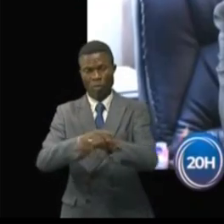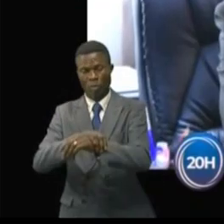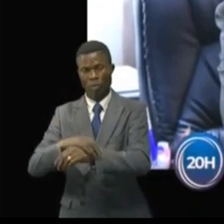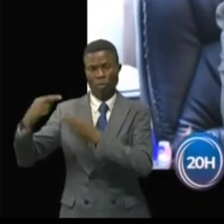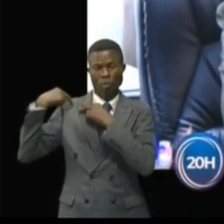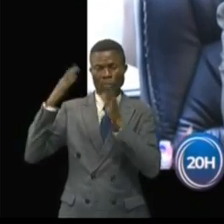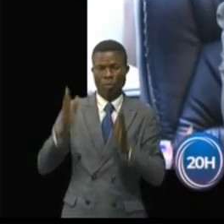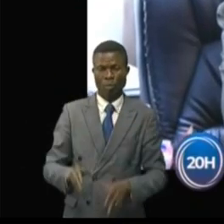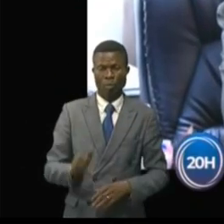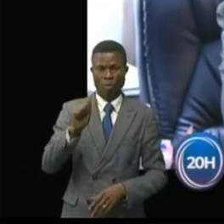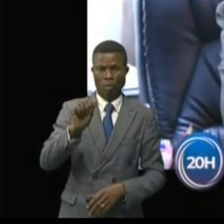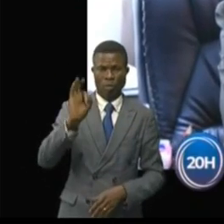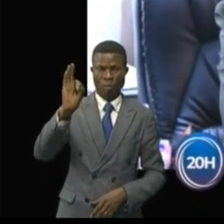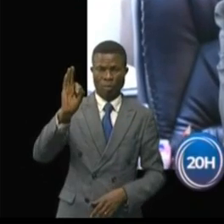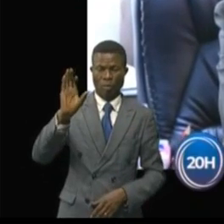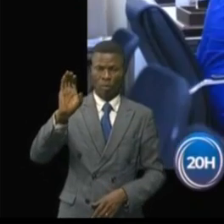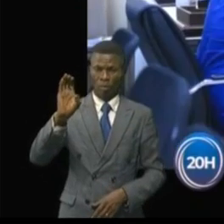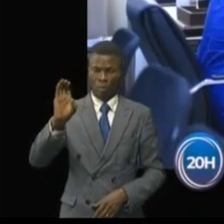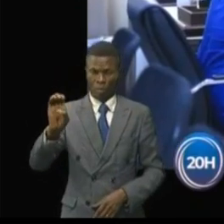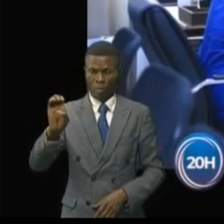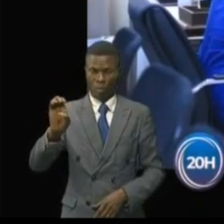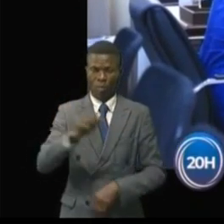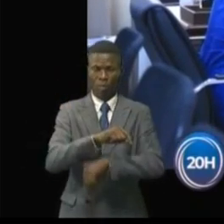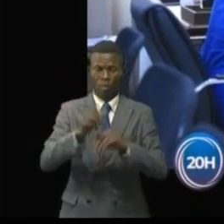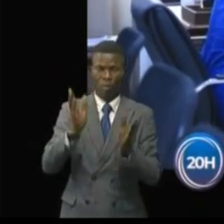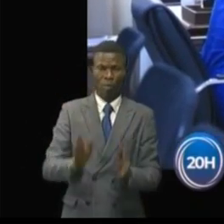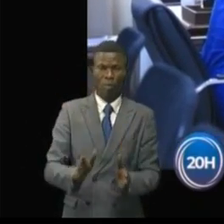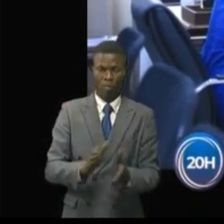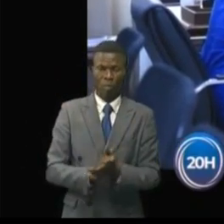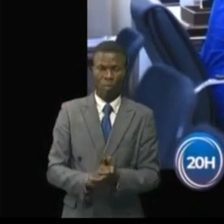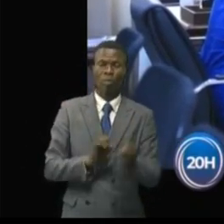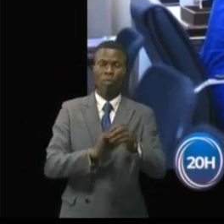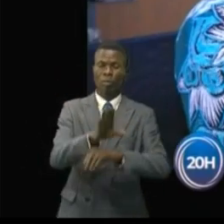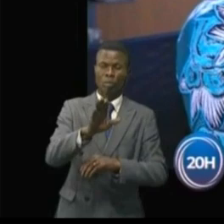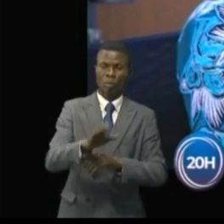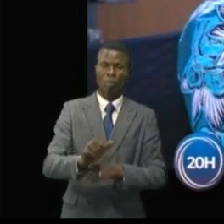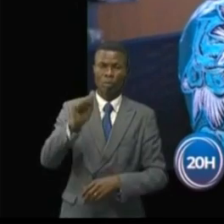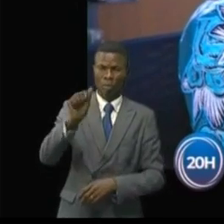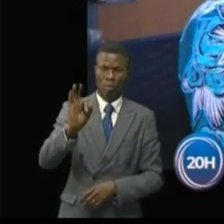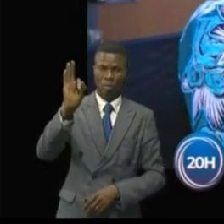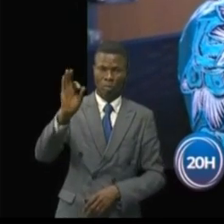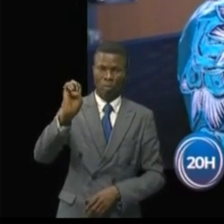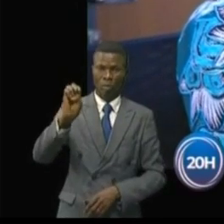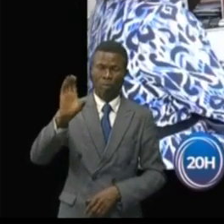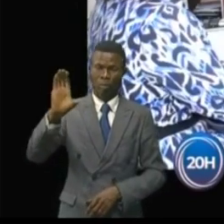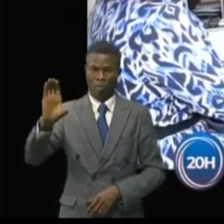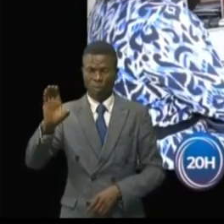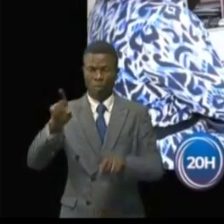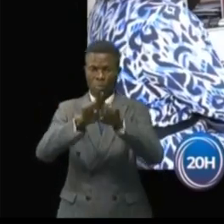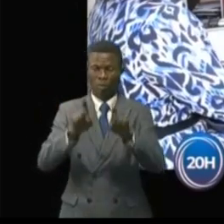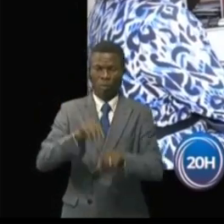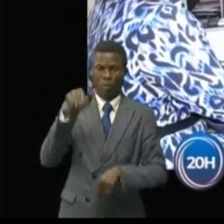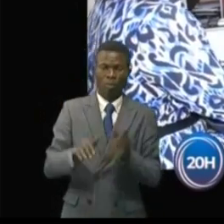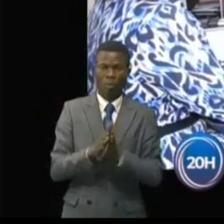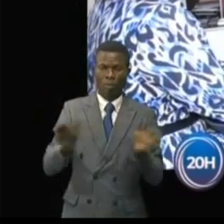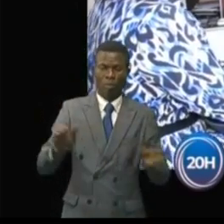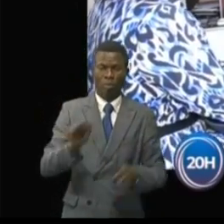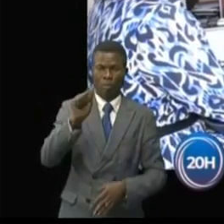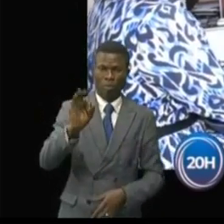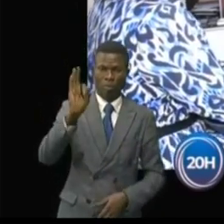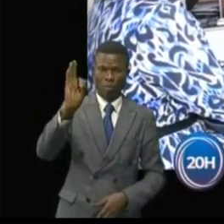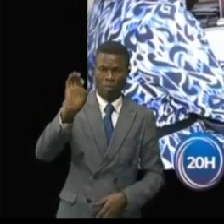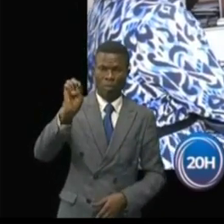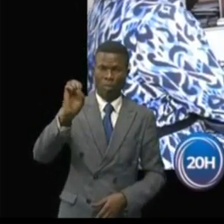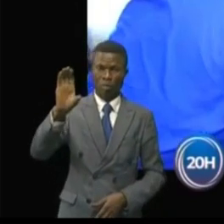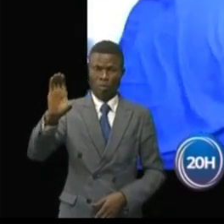de la FEC, respectivement l'administrateur délégué de la FEC qui Mona Bonongue est le secrétaire général de la FEC.